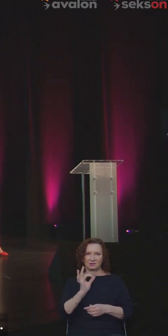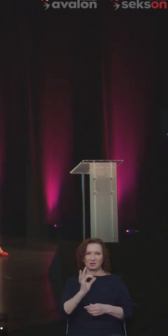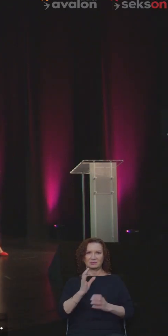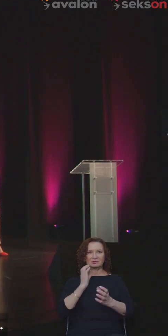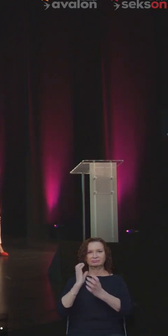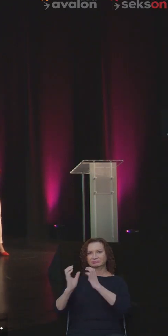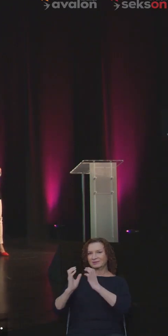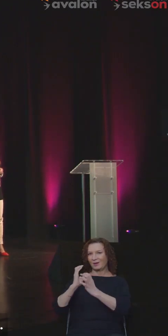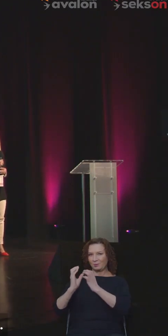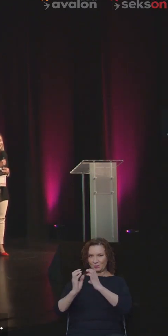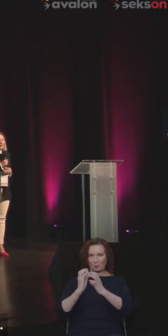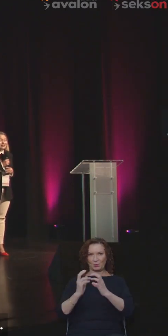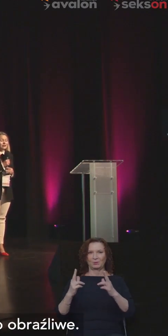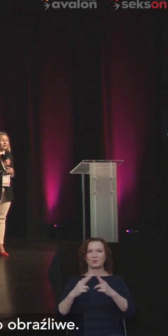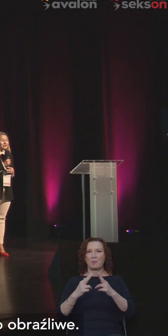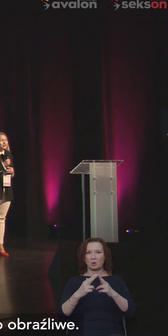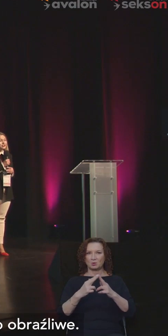porozumiewają.